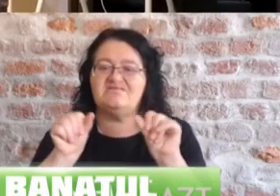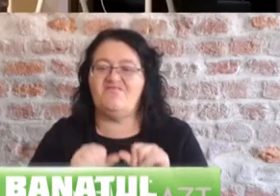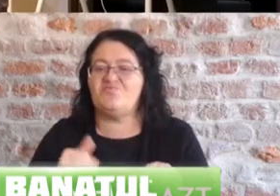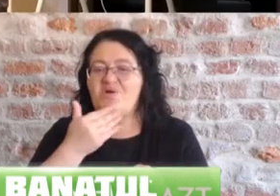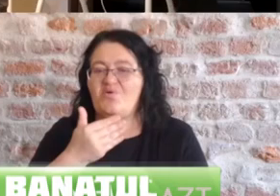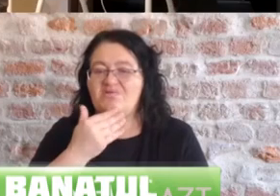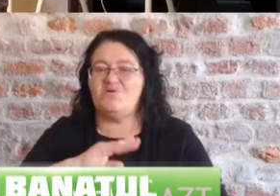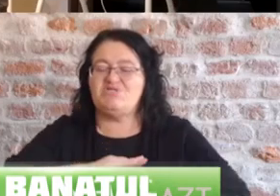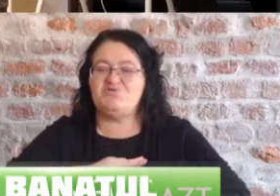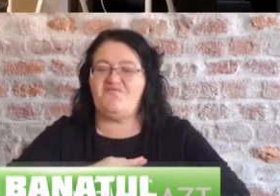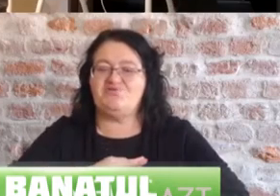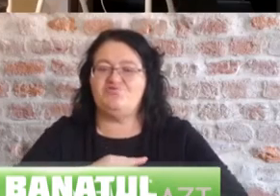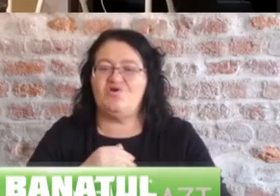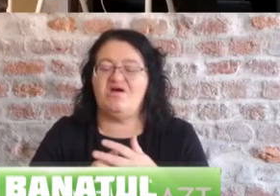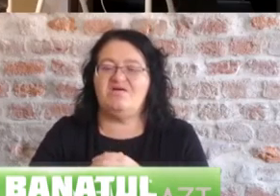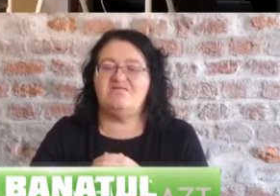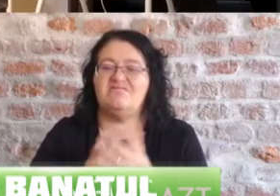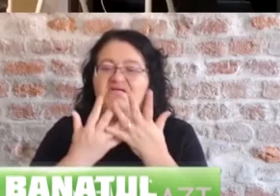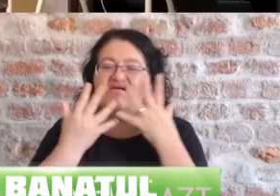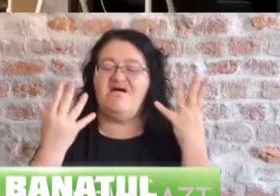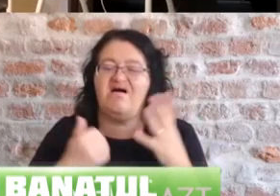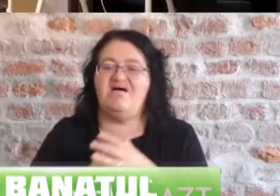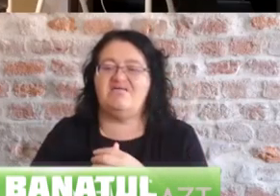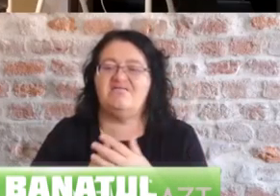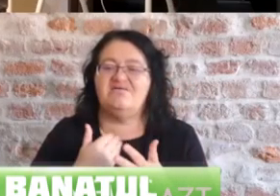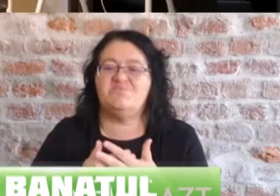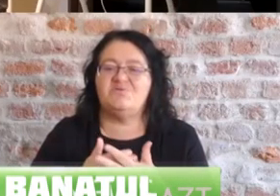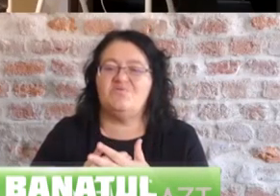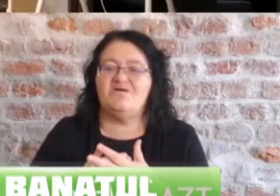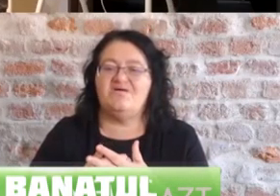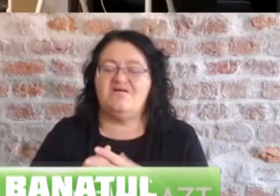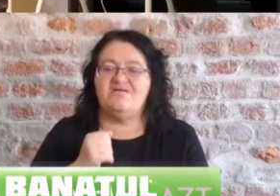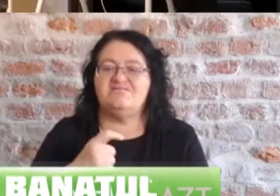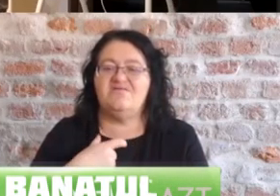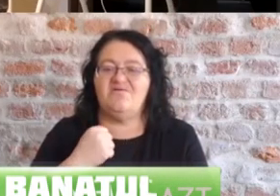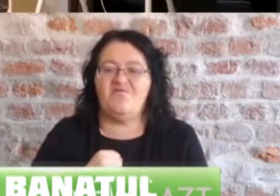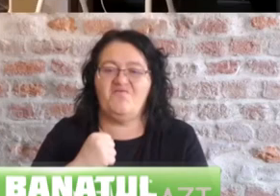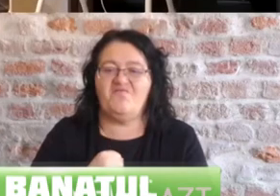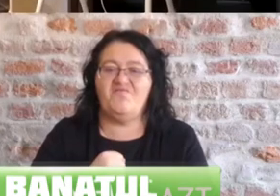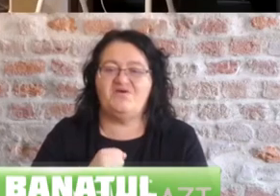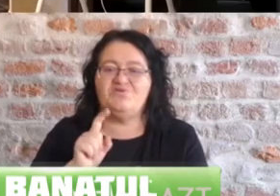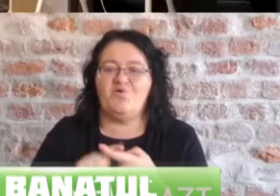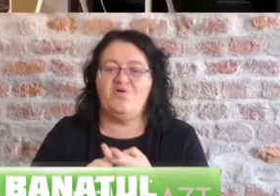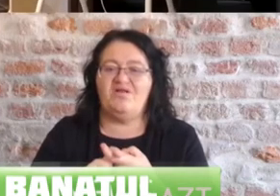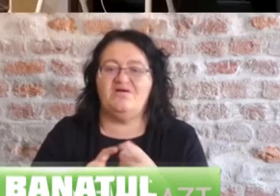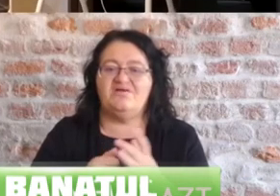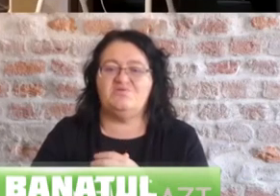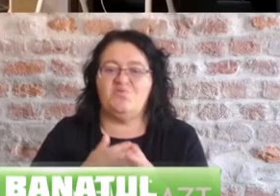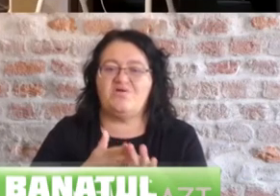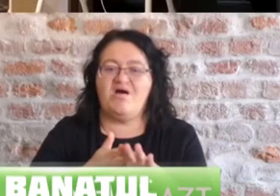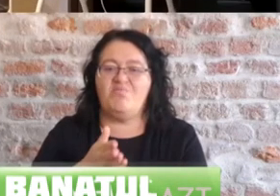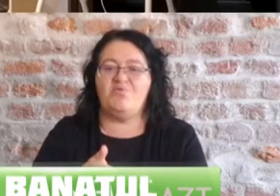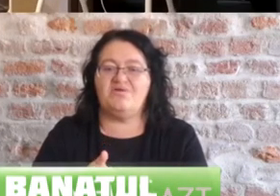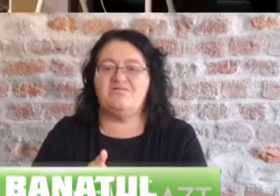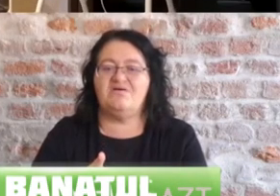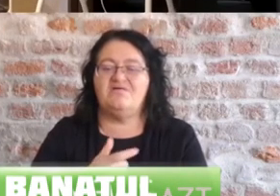temă suficient de limpede ca să creeze totuși direcții de abordare pentru concurenți, pentru cei